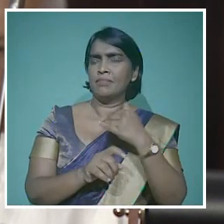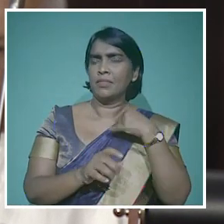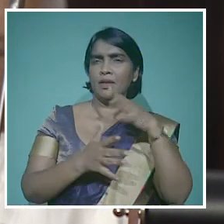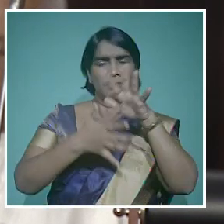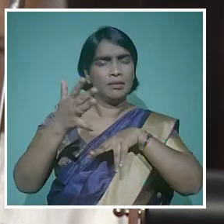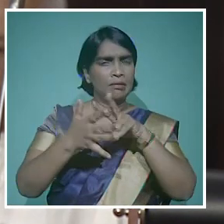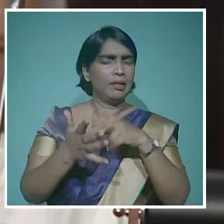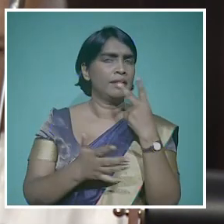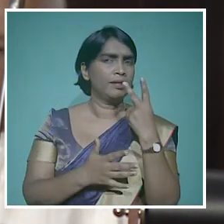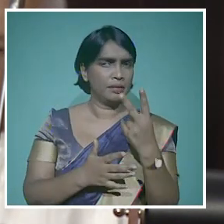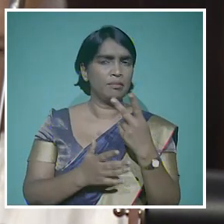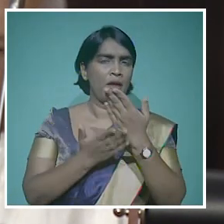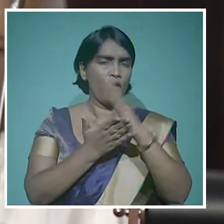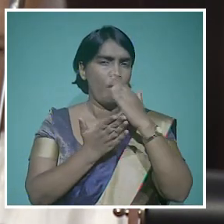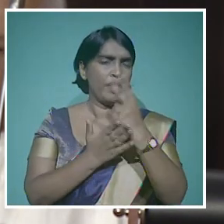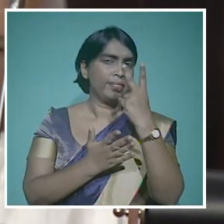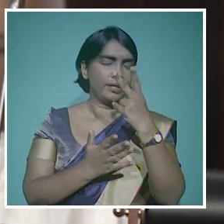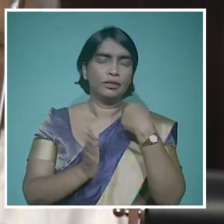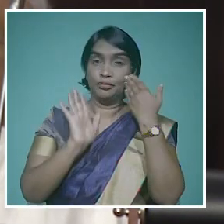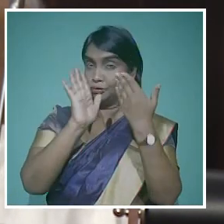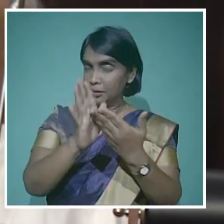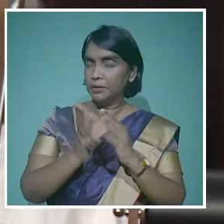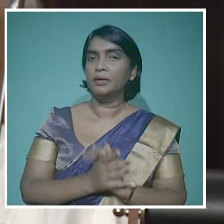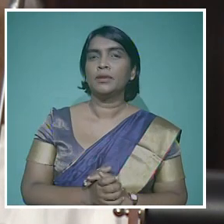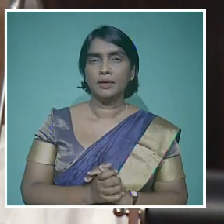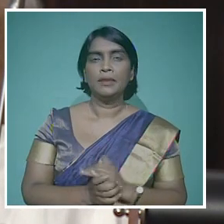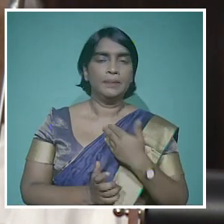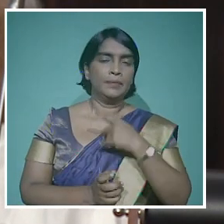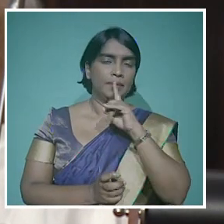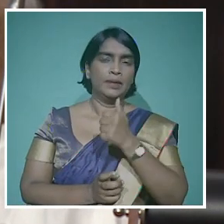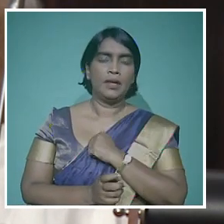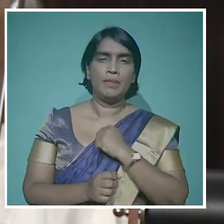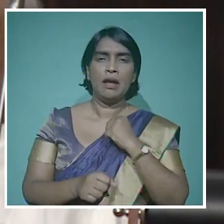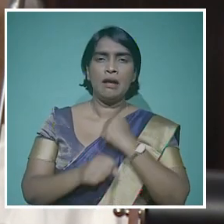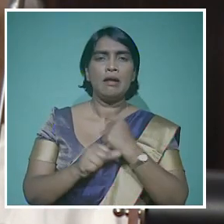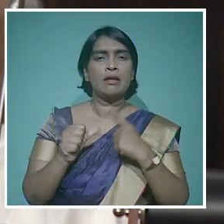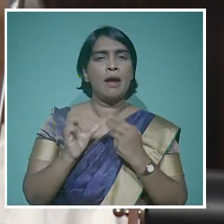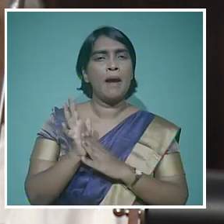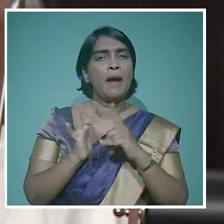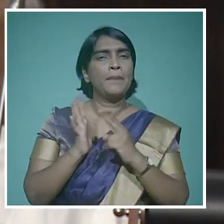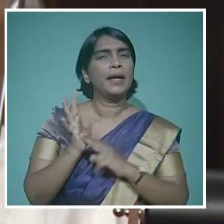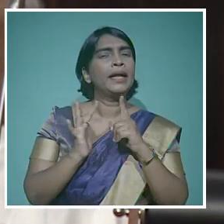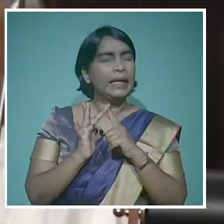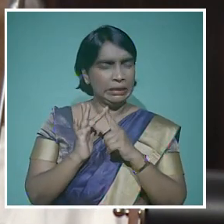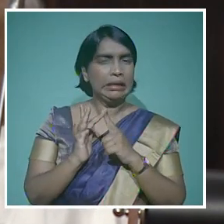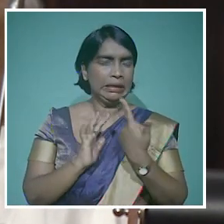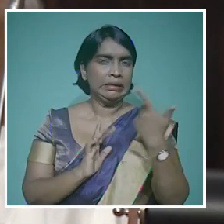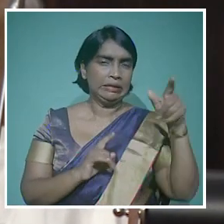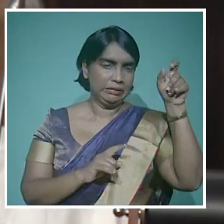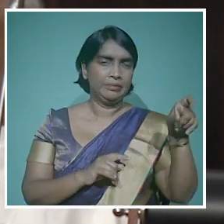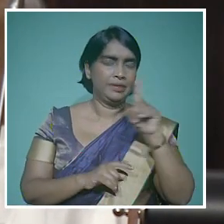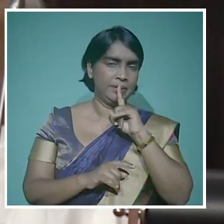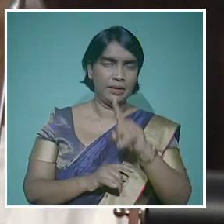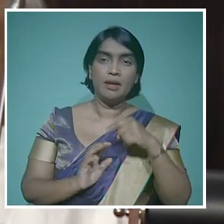ලිපි දෙකකින් කොටස් දෙකක් ගෙන හැර දක්වන්න මා කැමති. ගාමිණී වියන්ගොඩ මෙන්න මෙහෙම සඳහන් කරනවා.